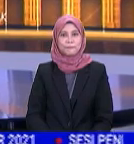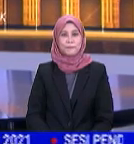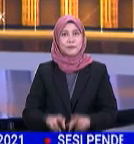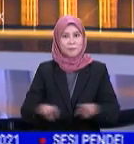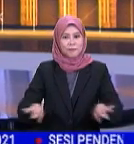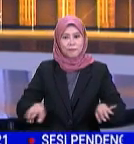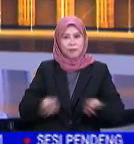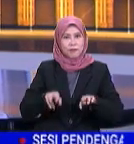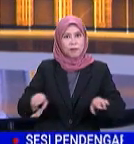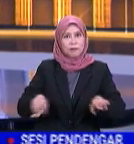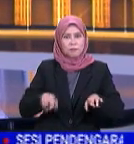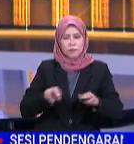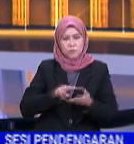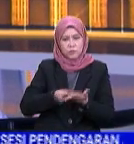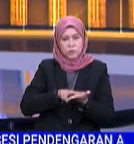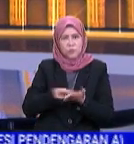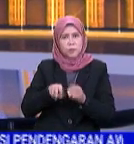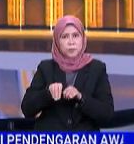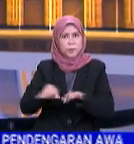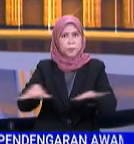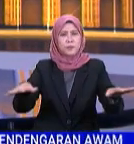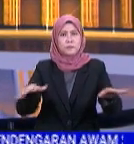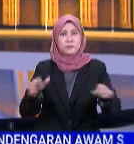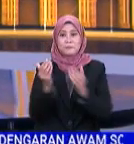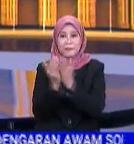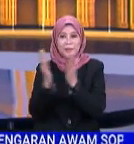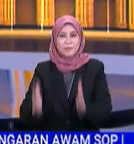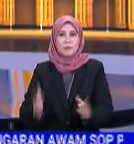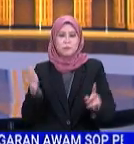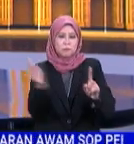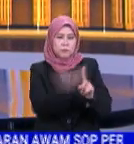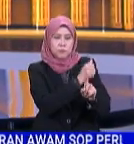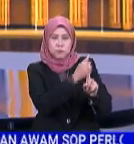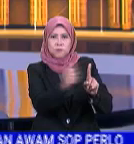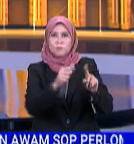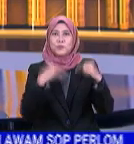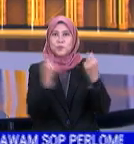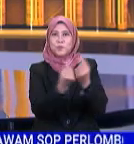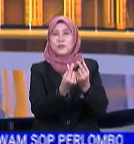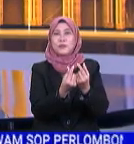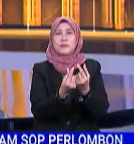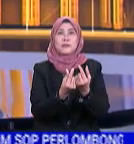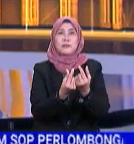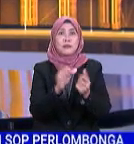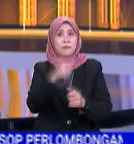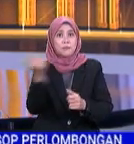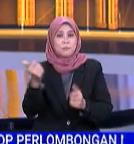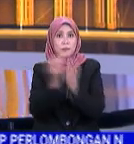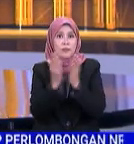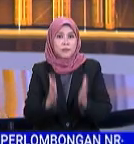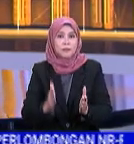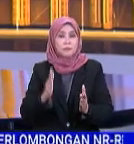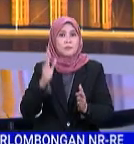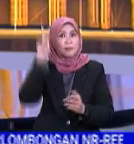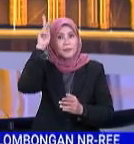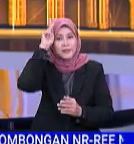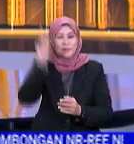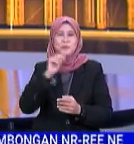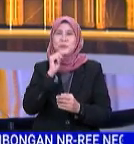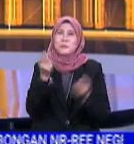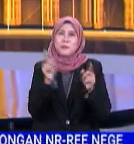Rakaman tular melibatkan seorang pelajar dibelasah sekumpulan pelajar lain di Tanah Merah, Kelantan bukan kejadian